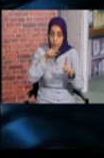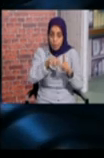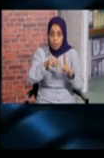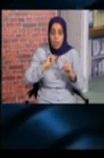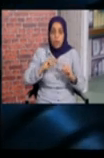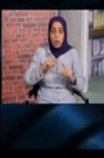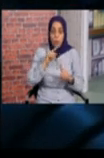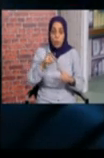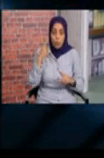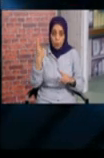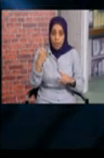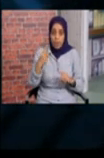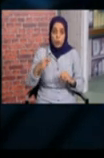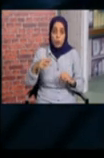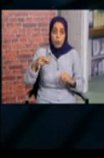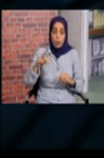يعني